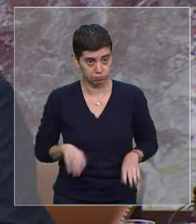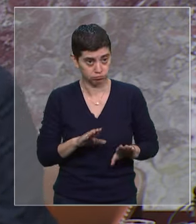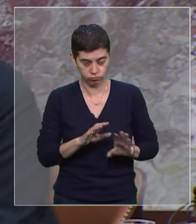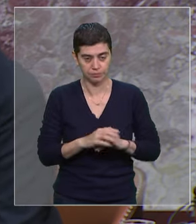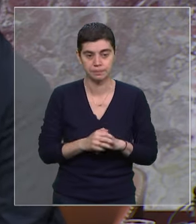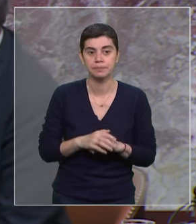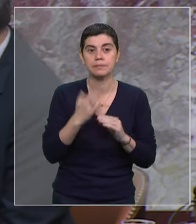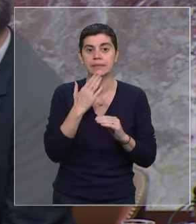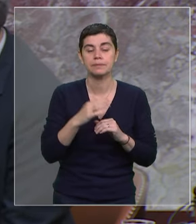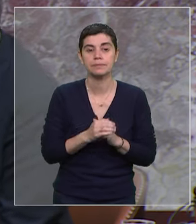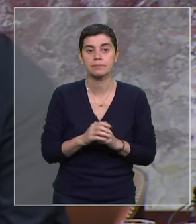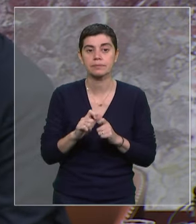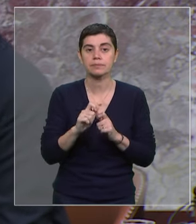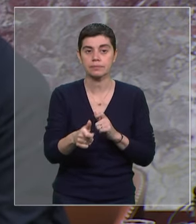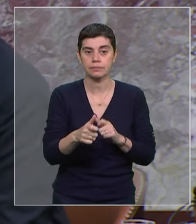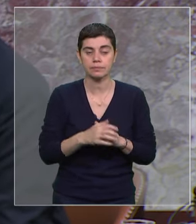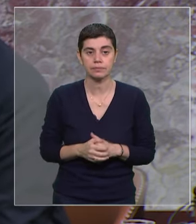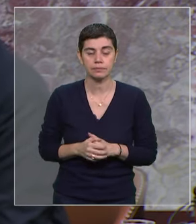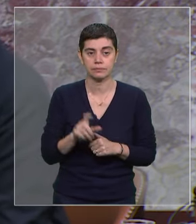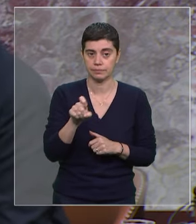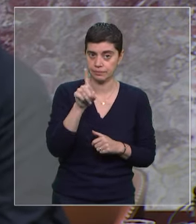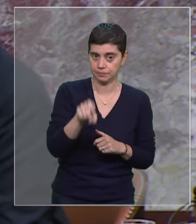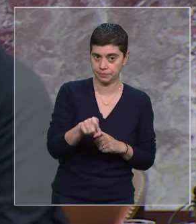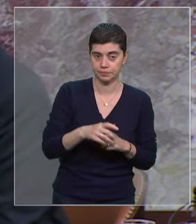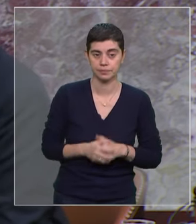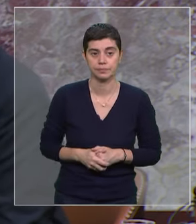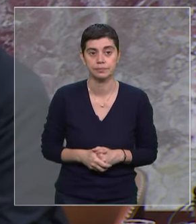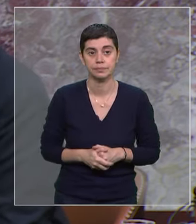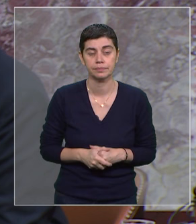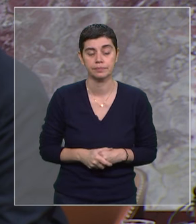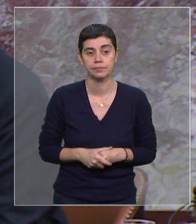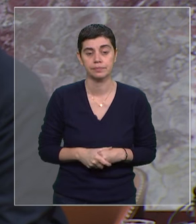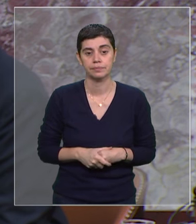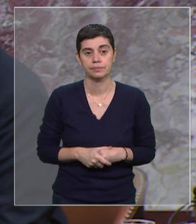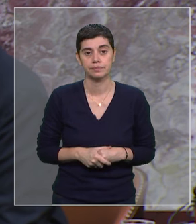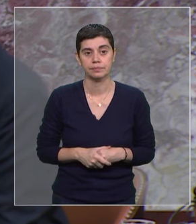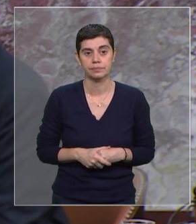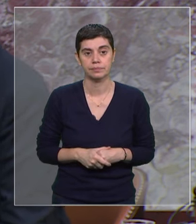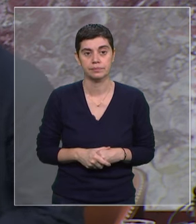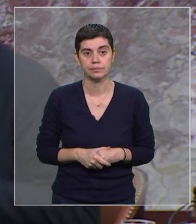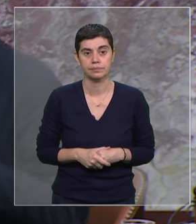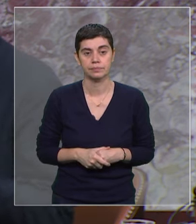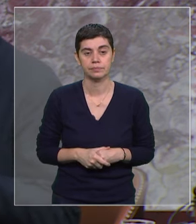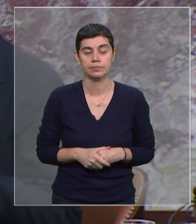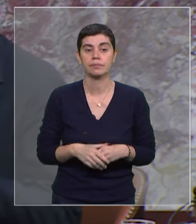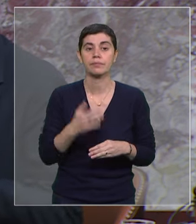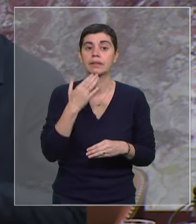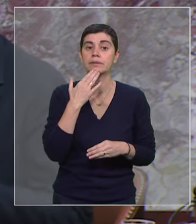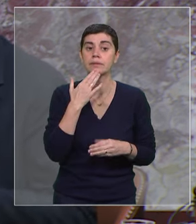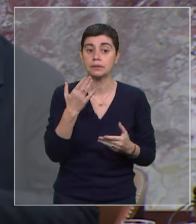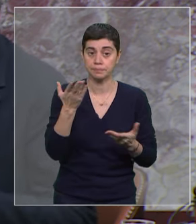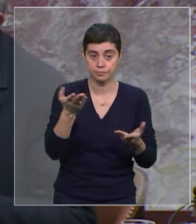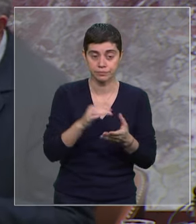Je vous remercie. La parole est à monsieur Jean-Claude Raud pour le groupe écologiste. Merci, madame la présidente. Monsieur le ministre de la